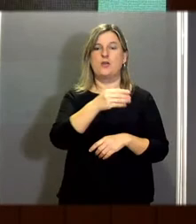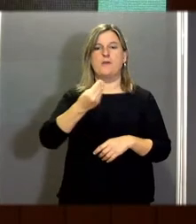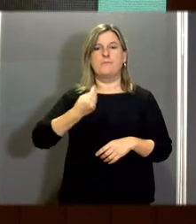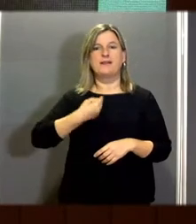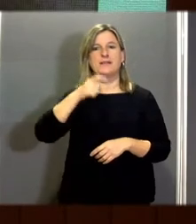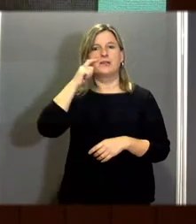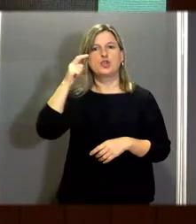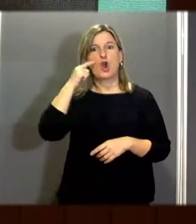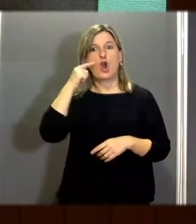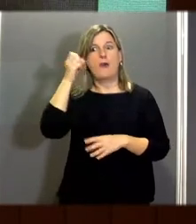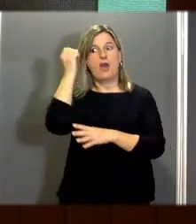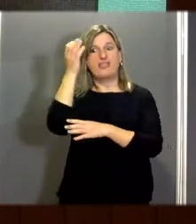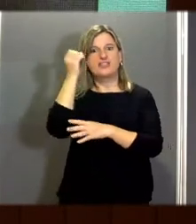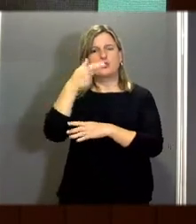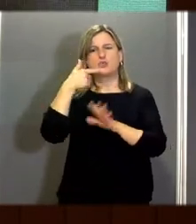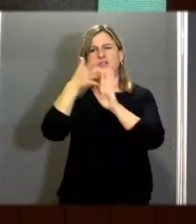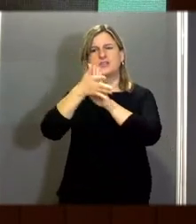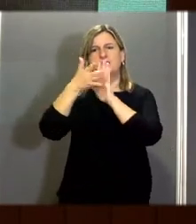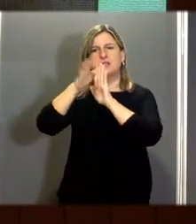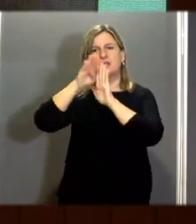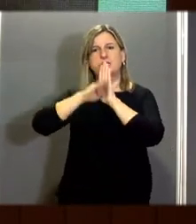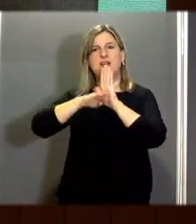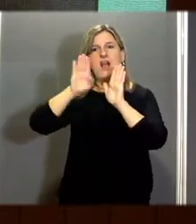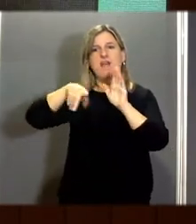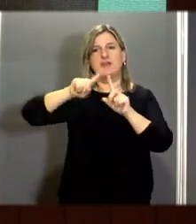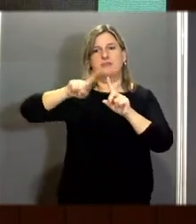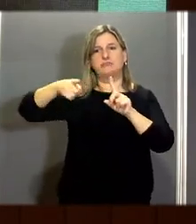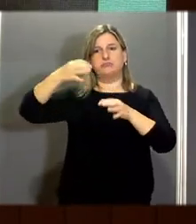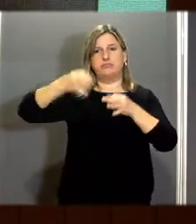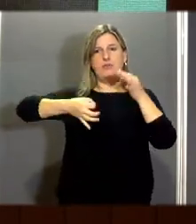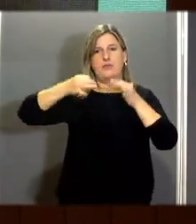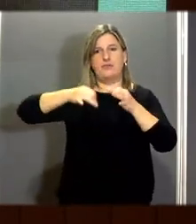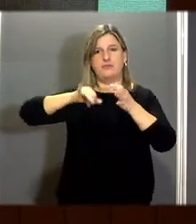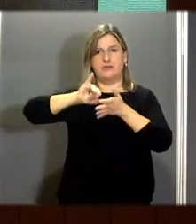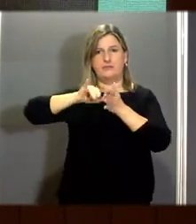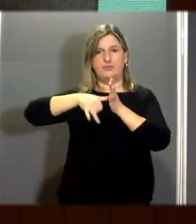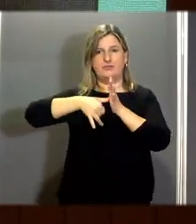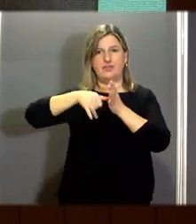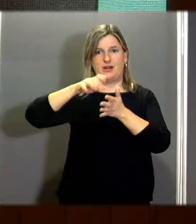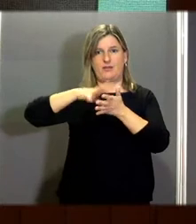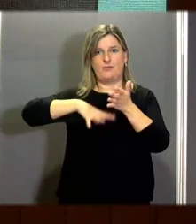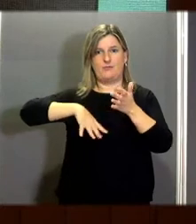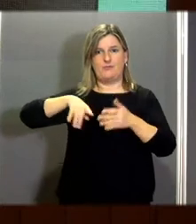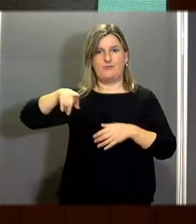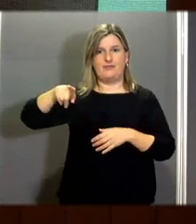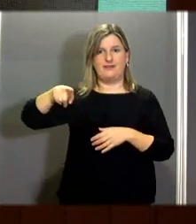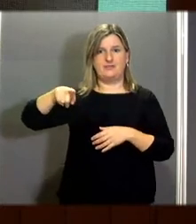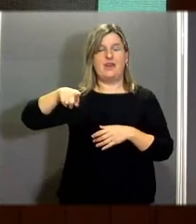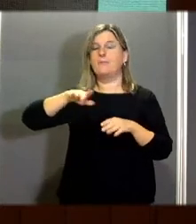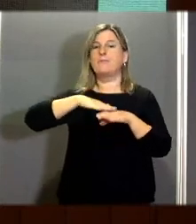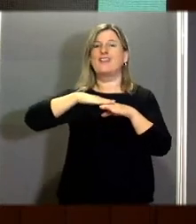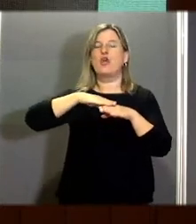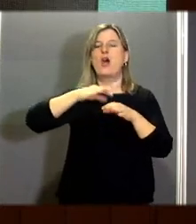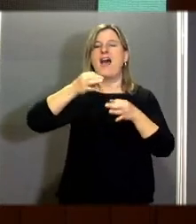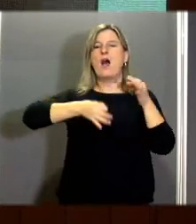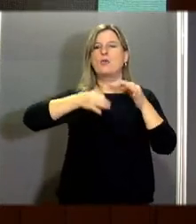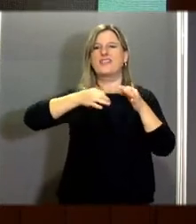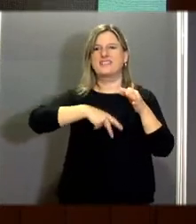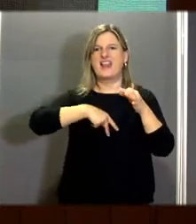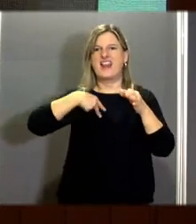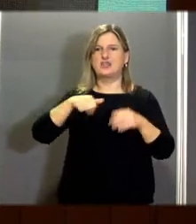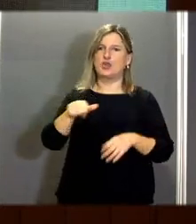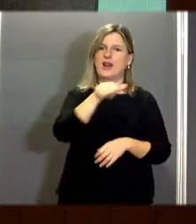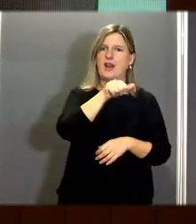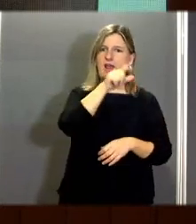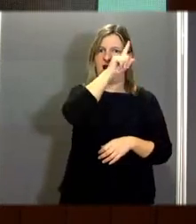dir moltes veritats en aquest discurs, tantes que va acabar anant a l'Audiència Provincial de Barcelona, vull dir l'Audiència Nacional a Madrid, era